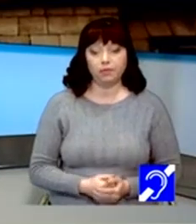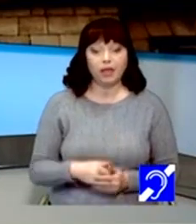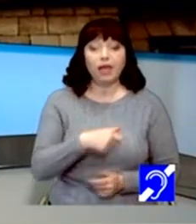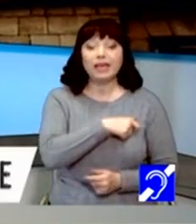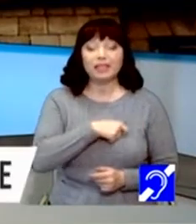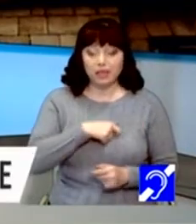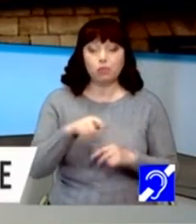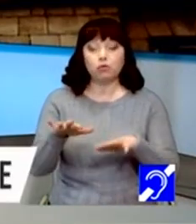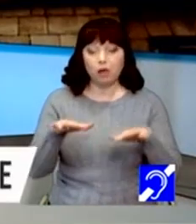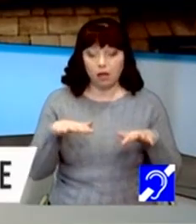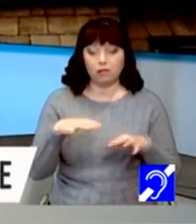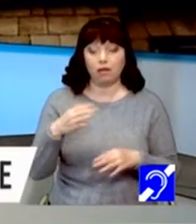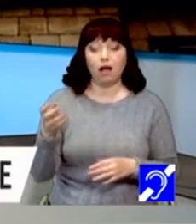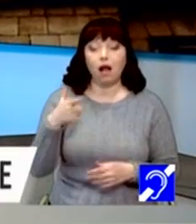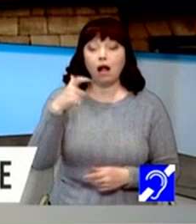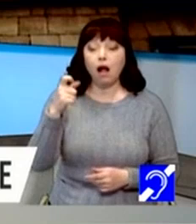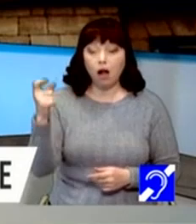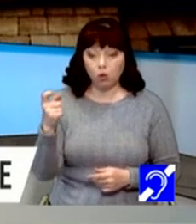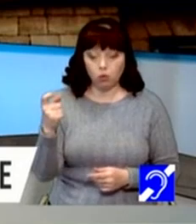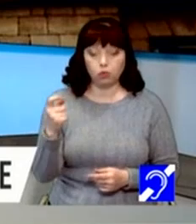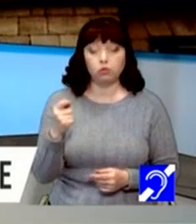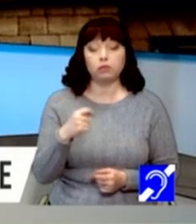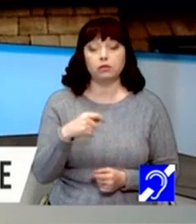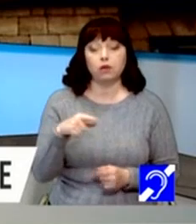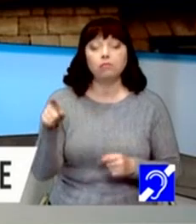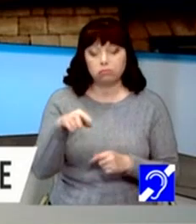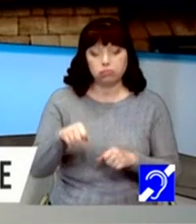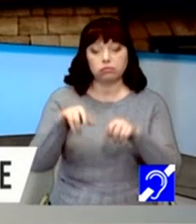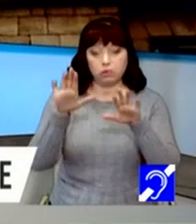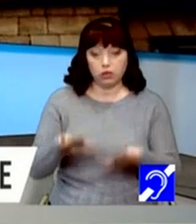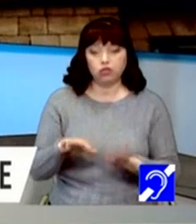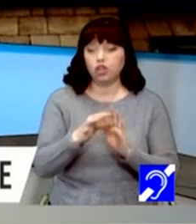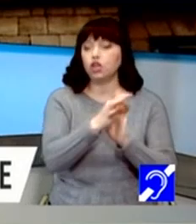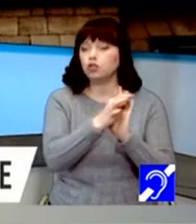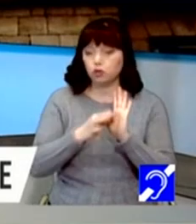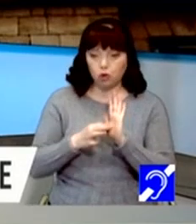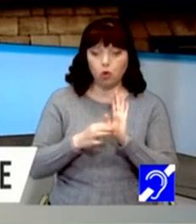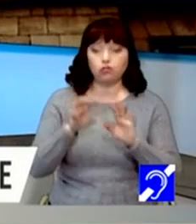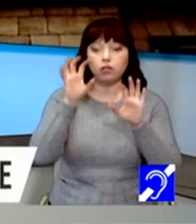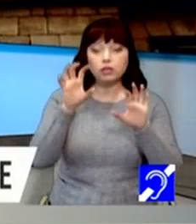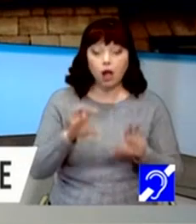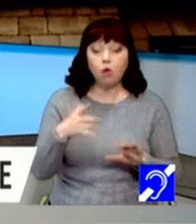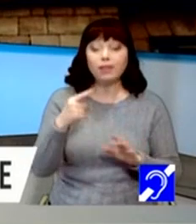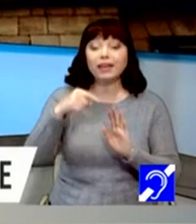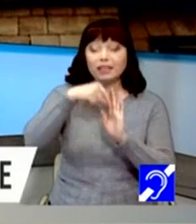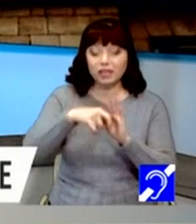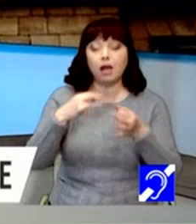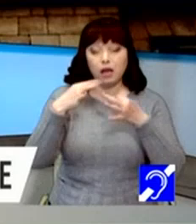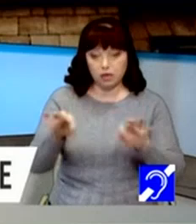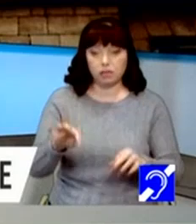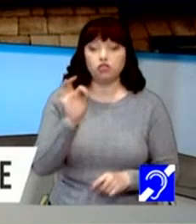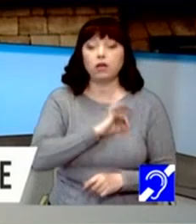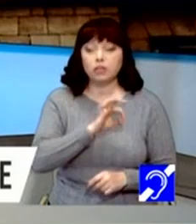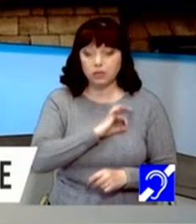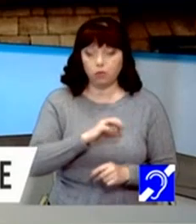deputații adunării populare a unității teritoriale autonome Găgăuzia au adoptat în regim de urgență o lege prin care să permită utilizarea